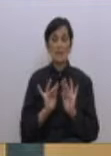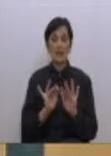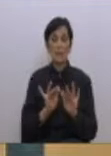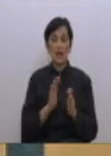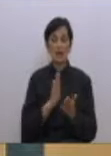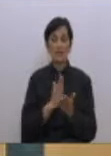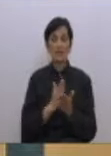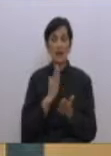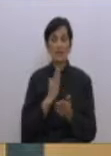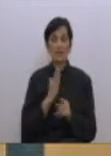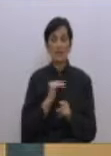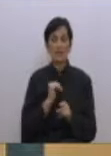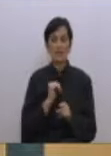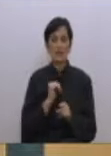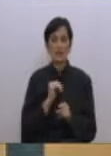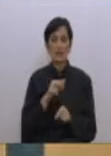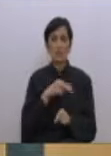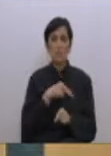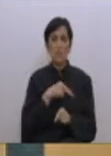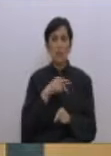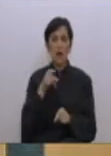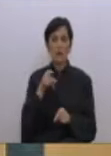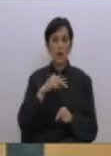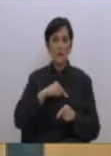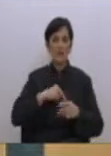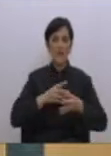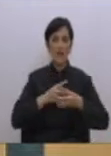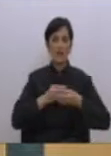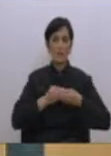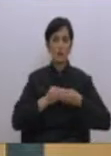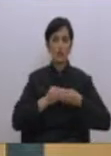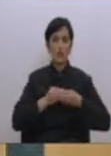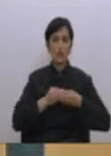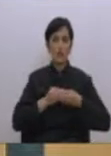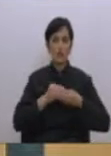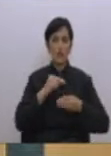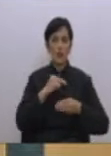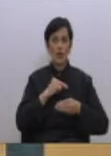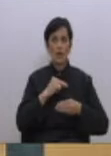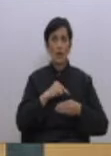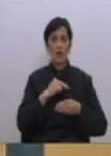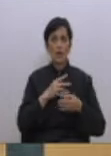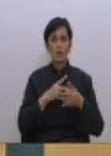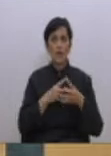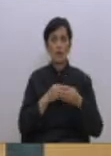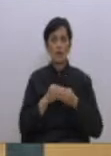არის პარლამენტთან თანამშრომლობა. თანამშრომლობის